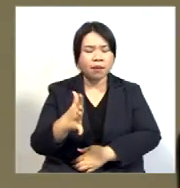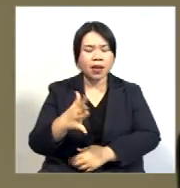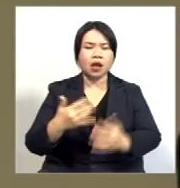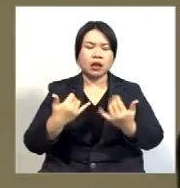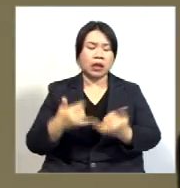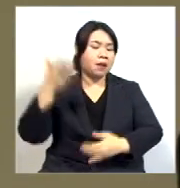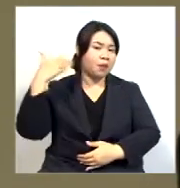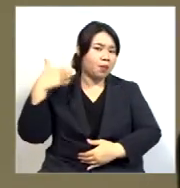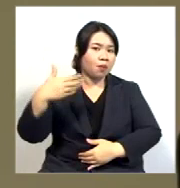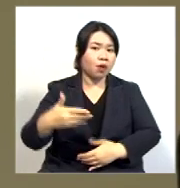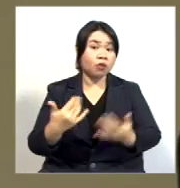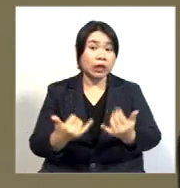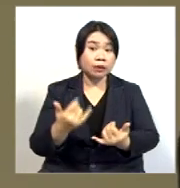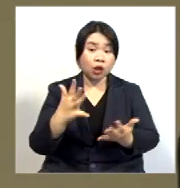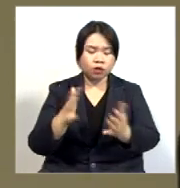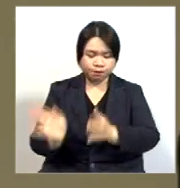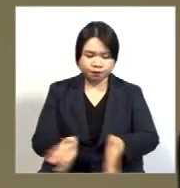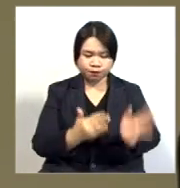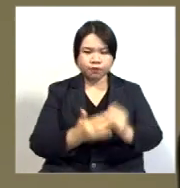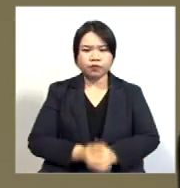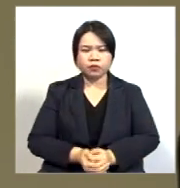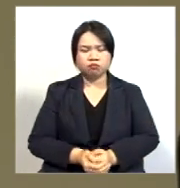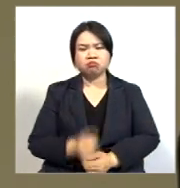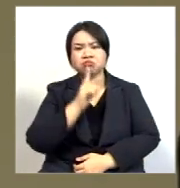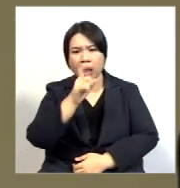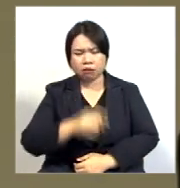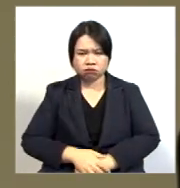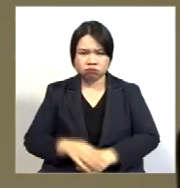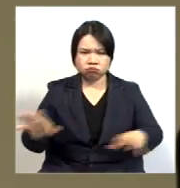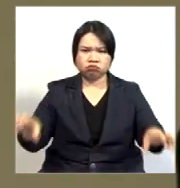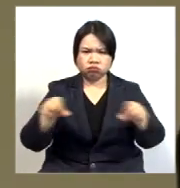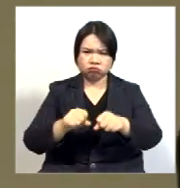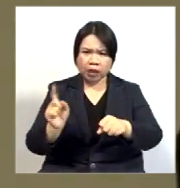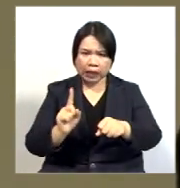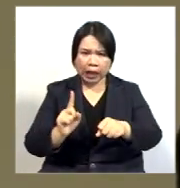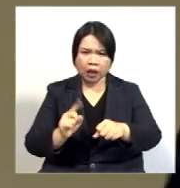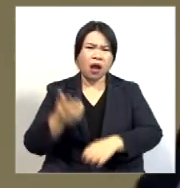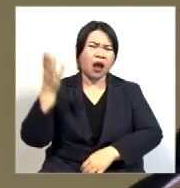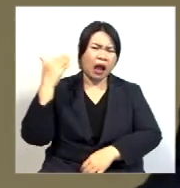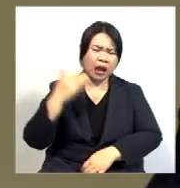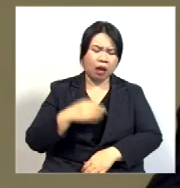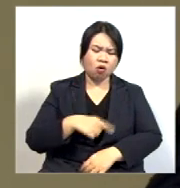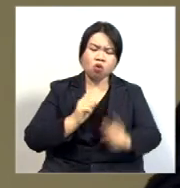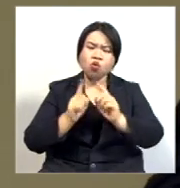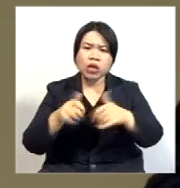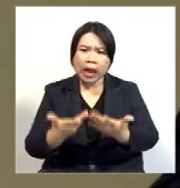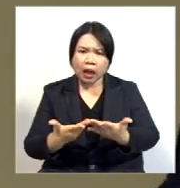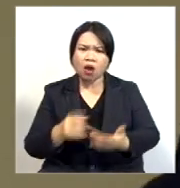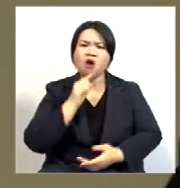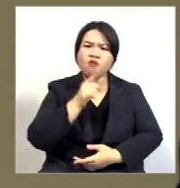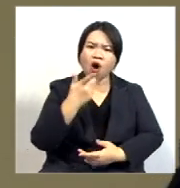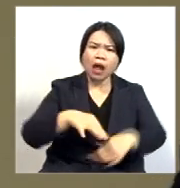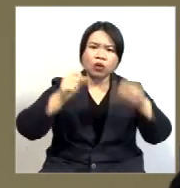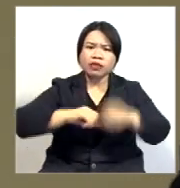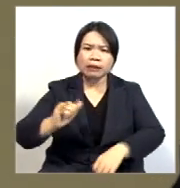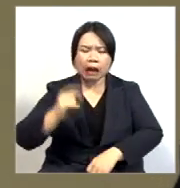คตคำถามต่อไปเฮ้ยไปเจรจากันภาษาอะไรถึงเอาคดีที่ยังไม่รู้แพ้รู้ชนะรู้อภัยเนี่ยมา